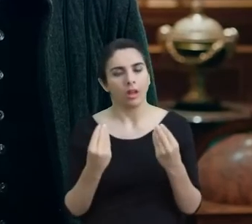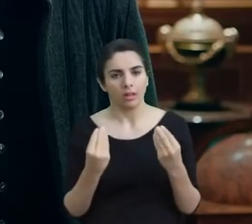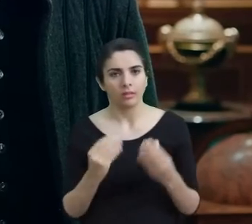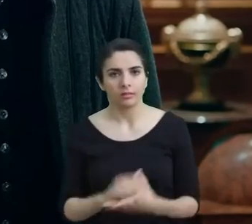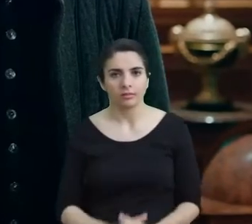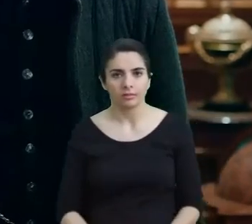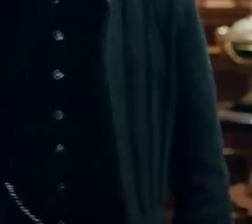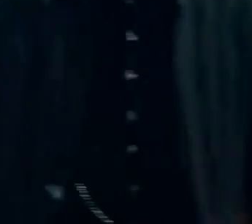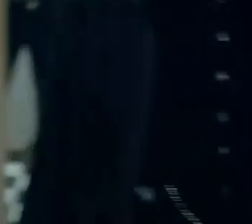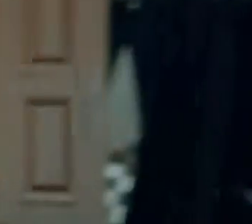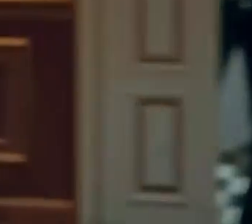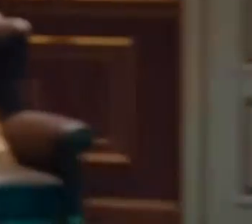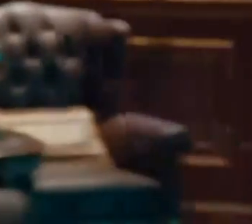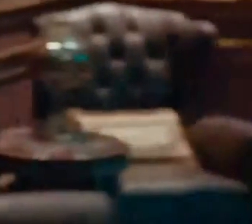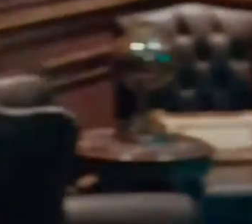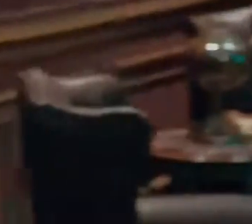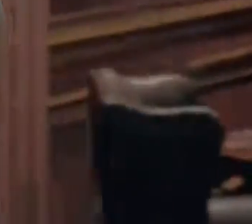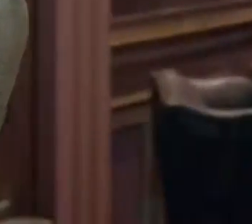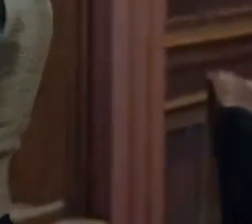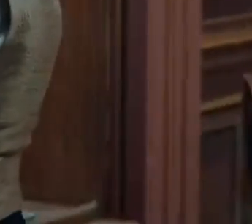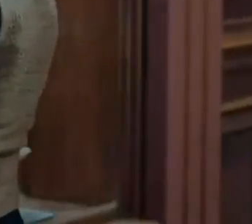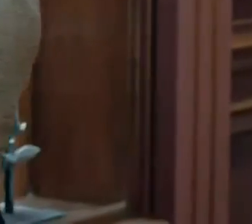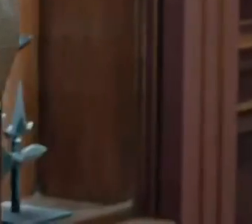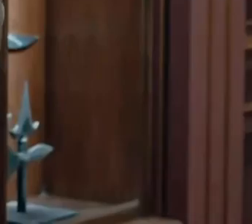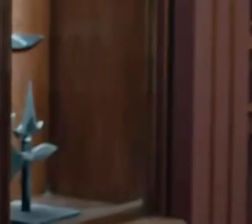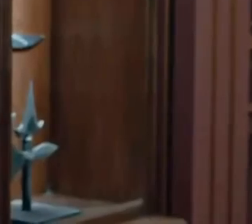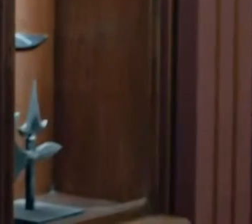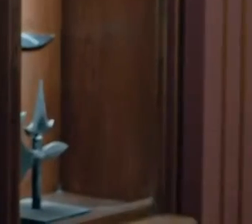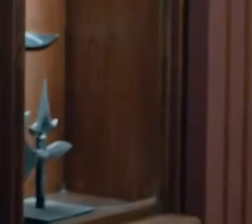Mükemmel. Kapağı kapattı.